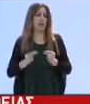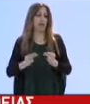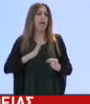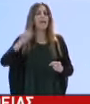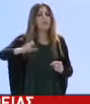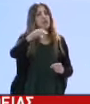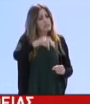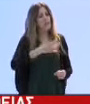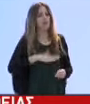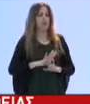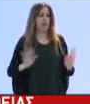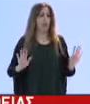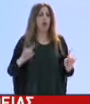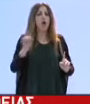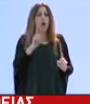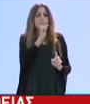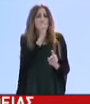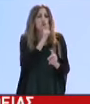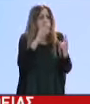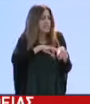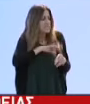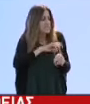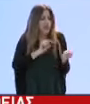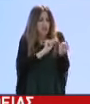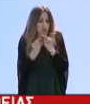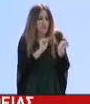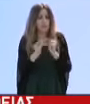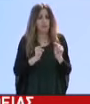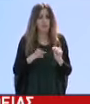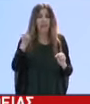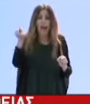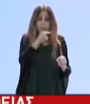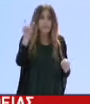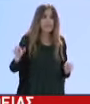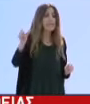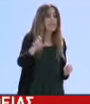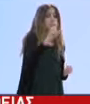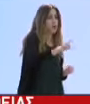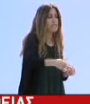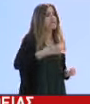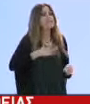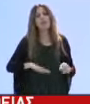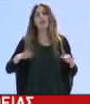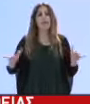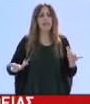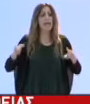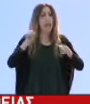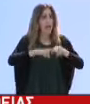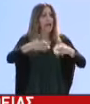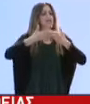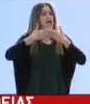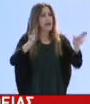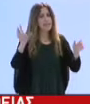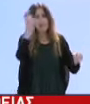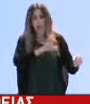πολίτες αυτοί που θέλουν να εγγράψουν τη δικιά τους προσωπική ιστορία σε μια ανοιχτή ευρωπαϊκή χώρα που θα